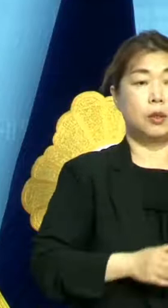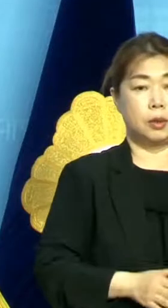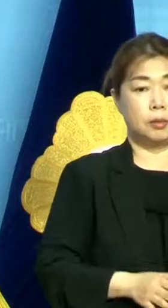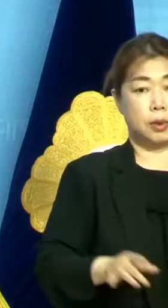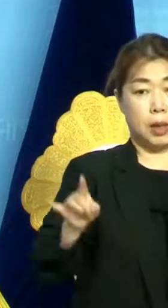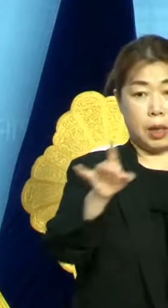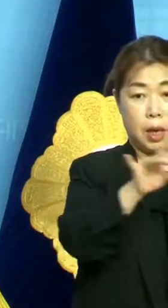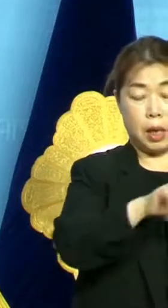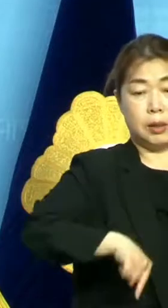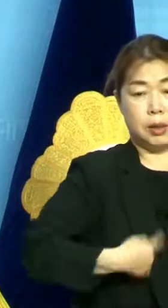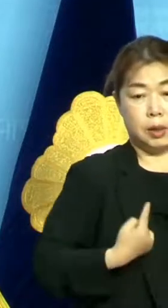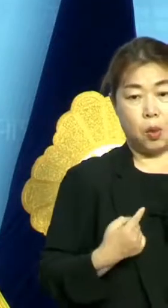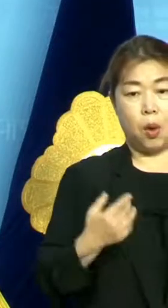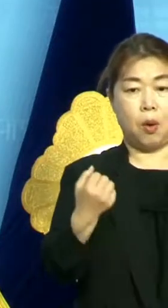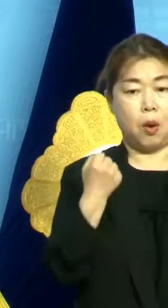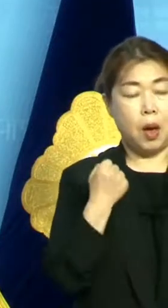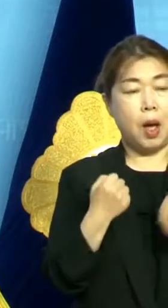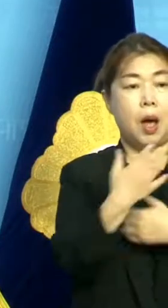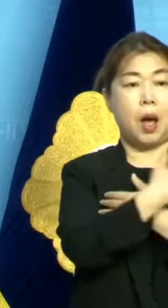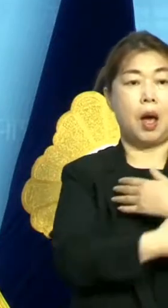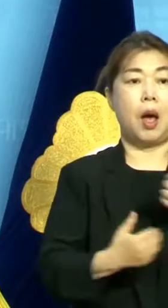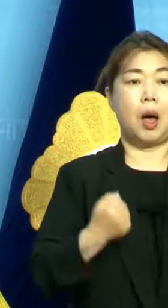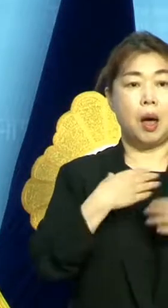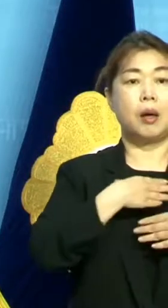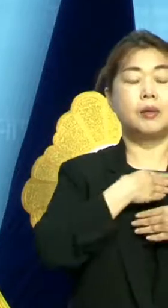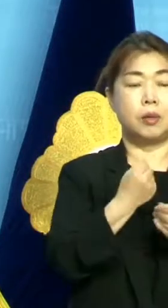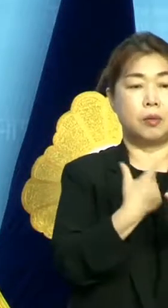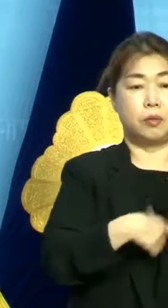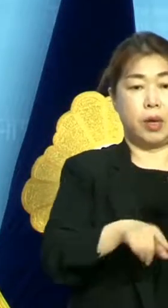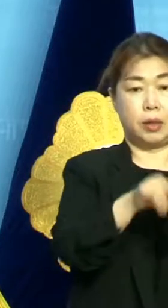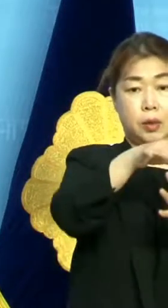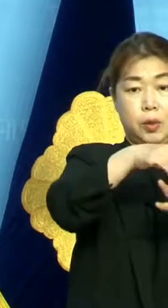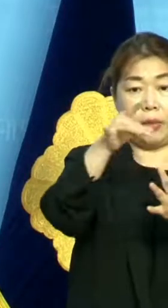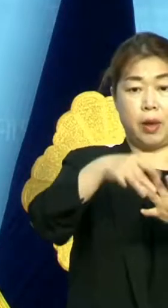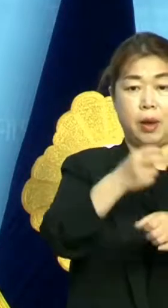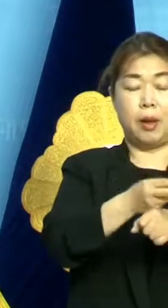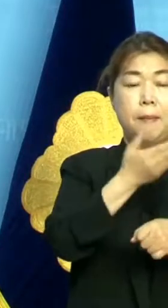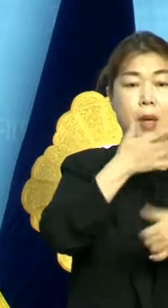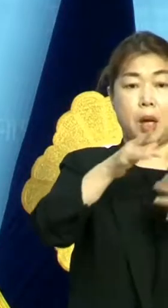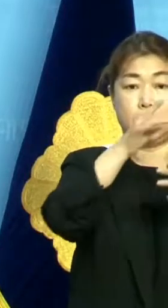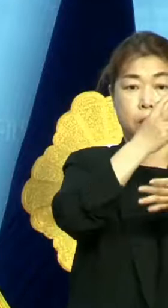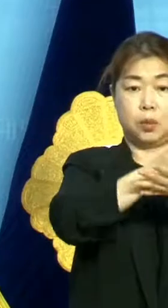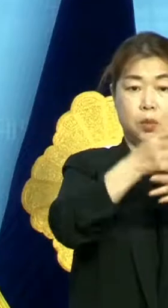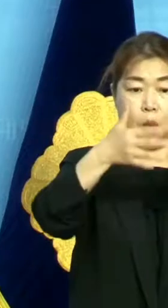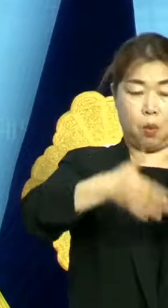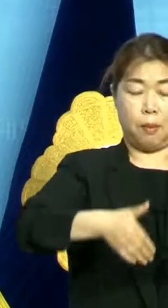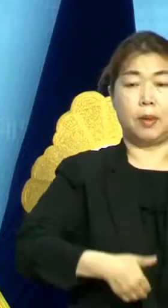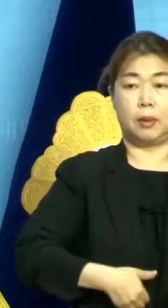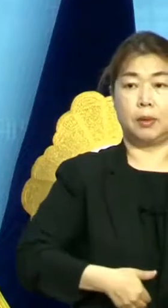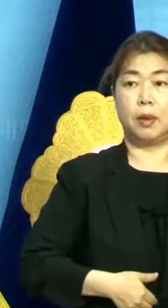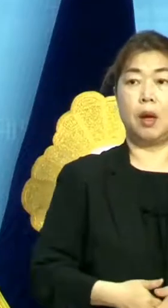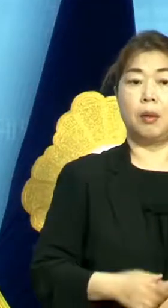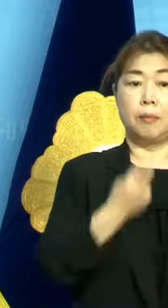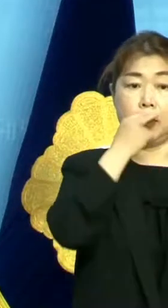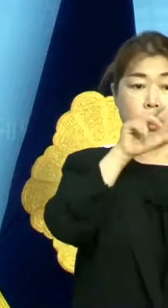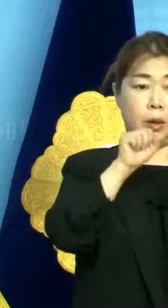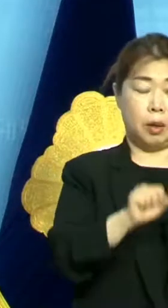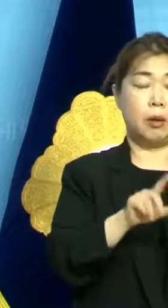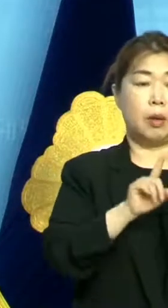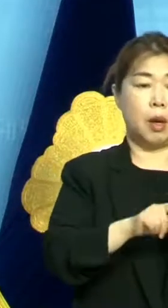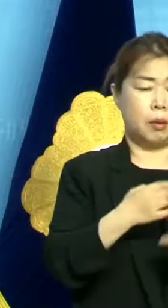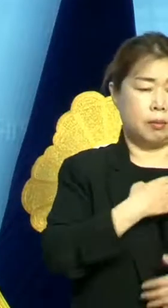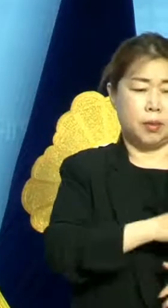각자가 스스로 의 건강과 안전을 위한 선택을 할 수 있는 조건을 마련해 주었습니다 생계에 대한 걱정을 내려놓고